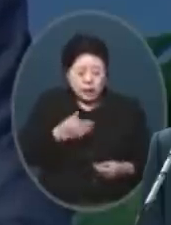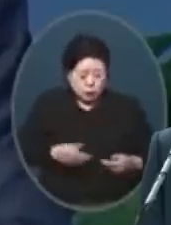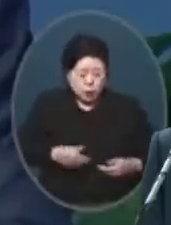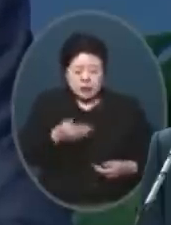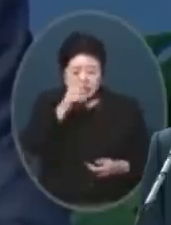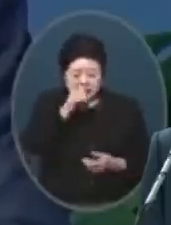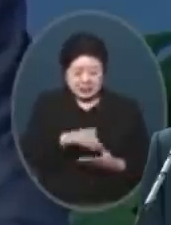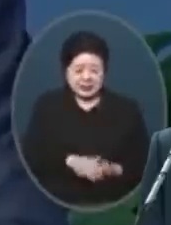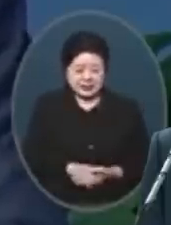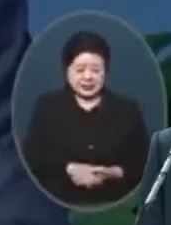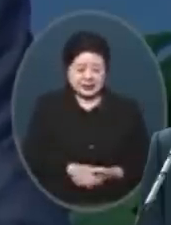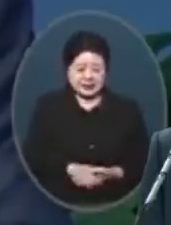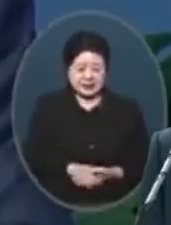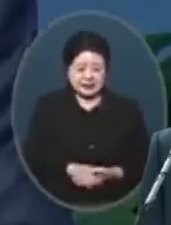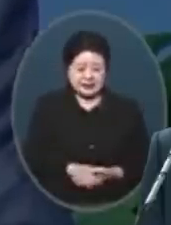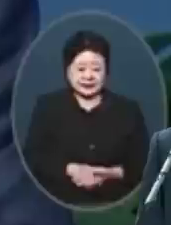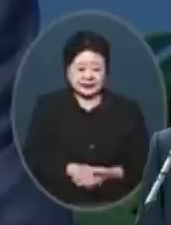없습니다.